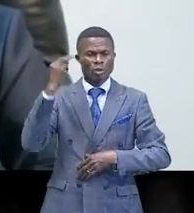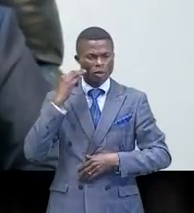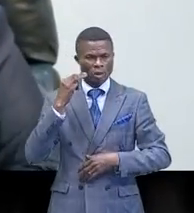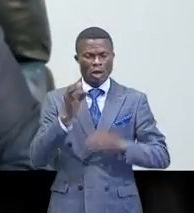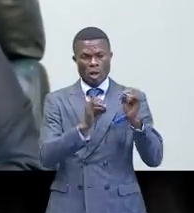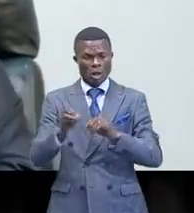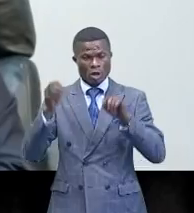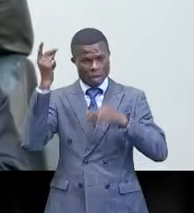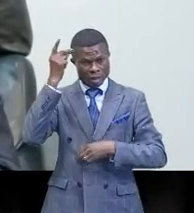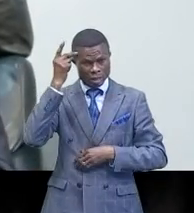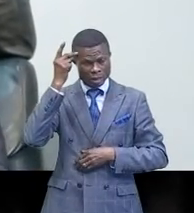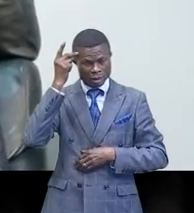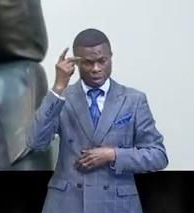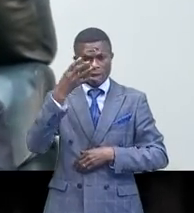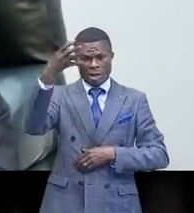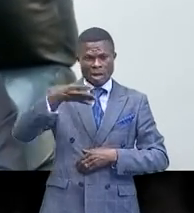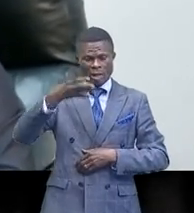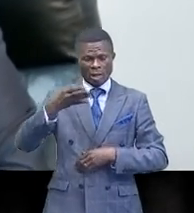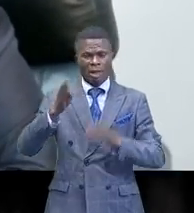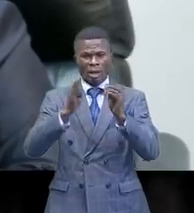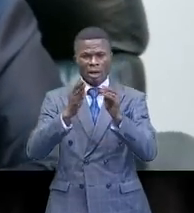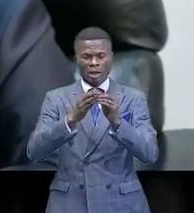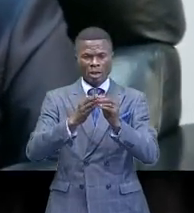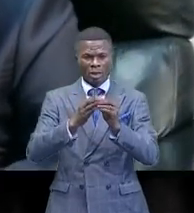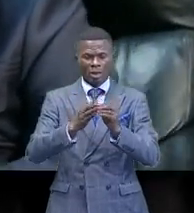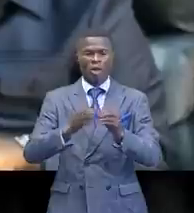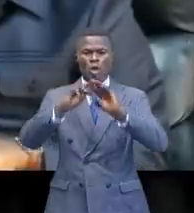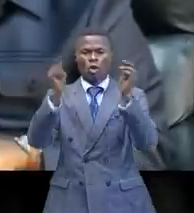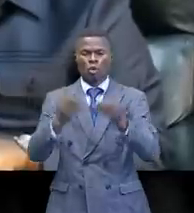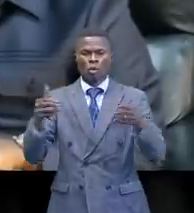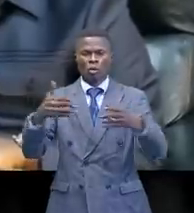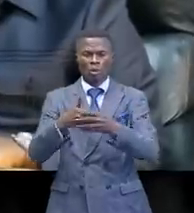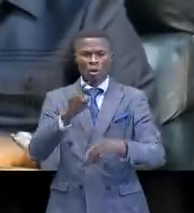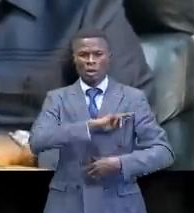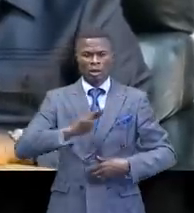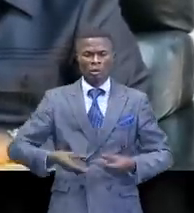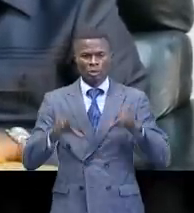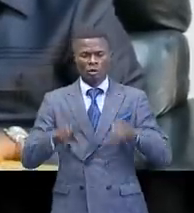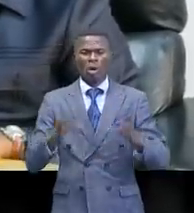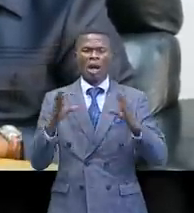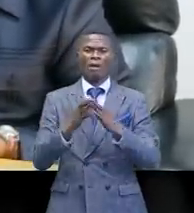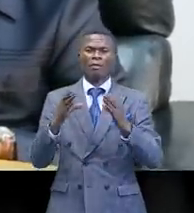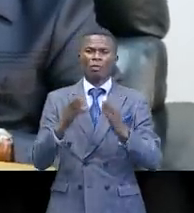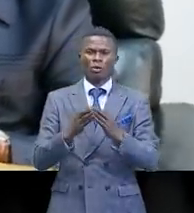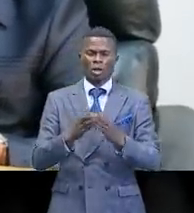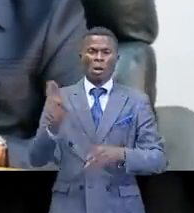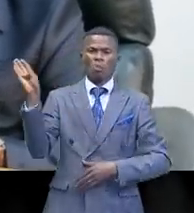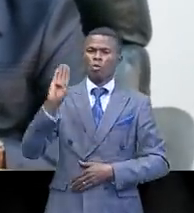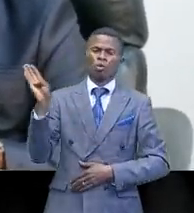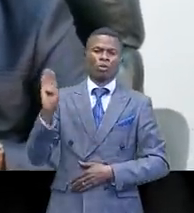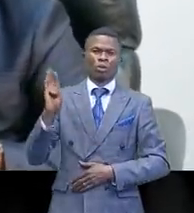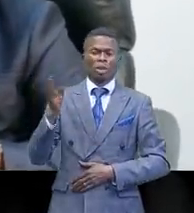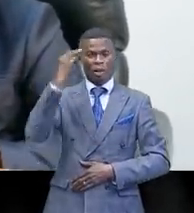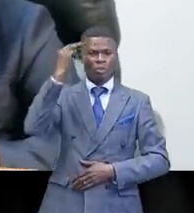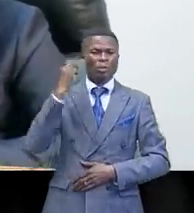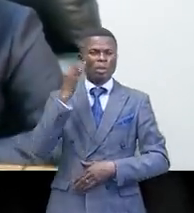à Kinshasa de la 4e session de la Grande Commission mixte République démocratique du Congo-Burundi. Le